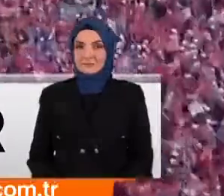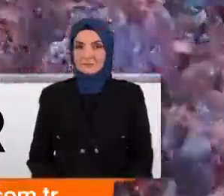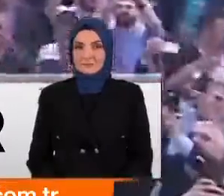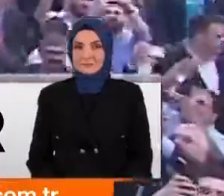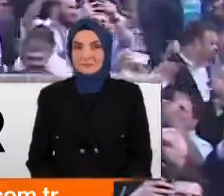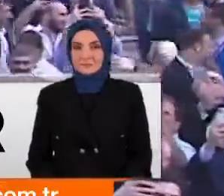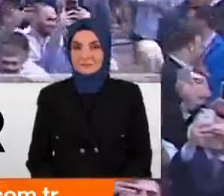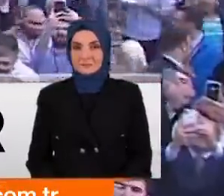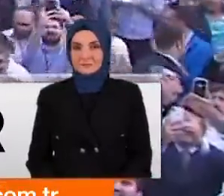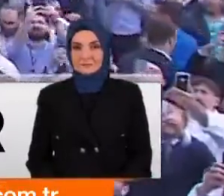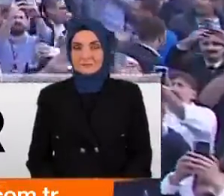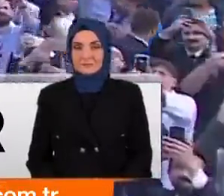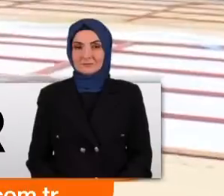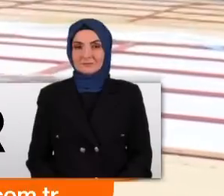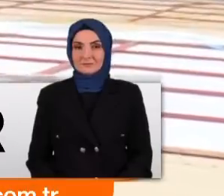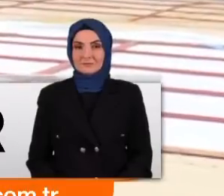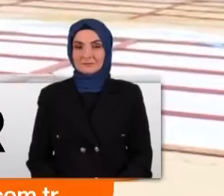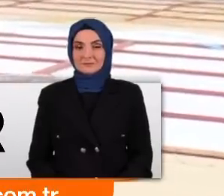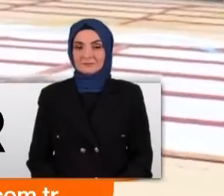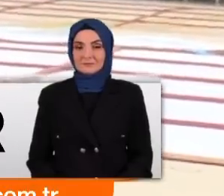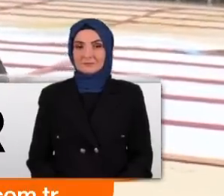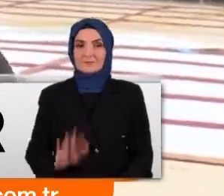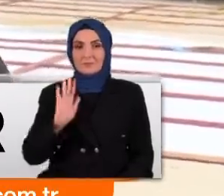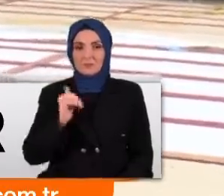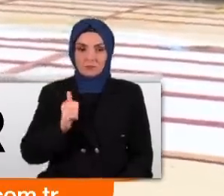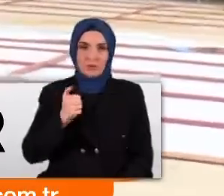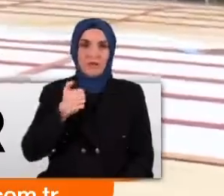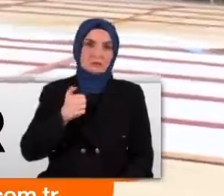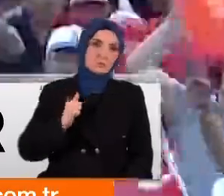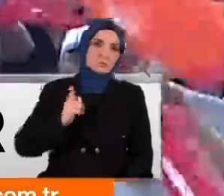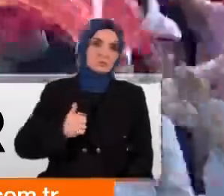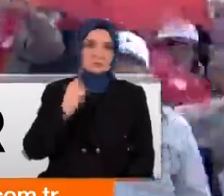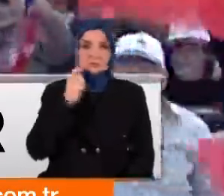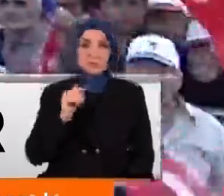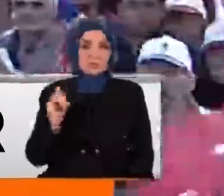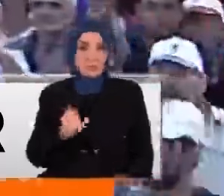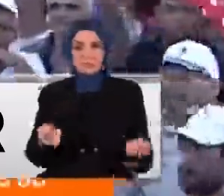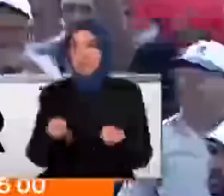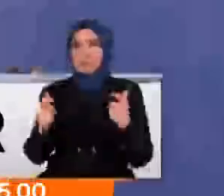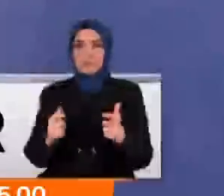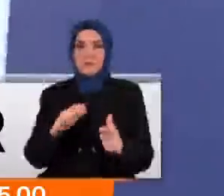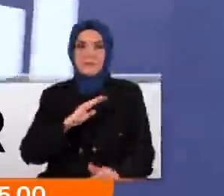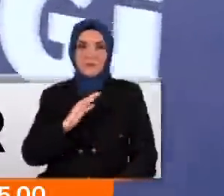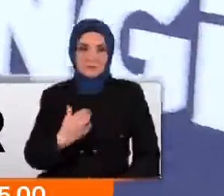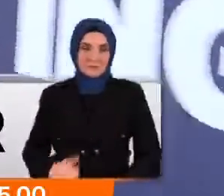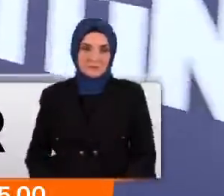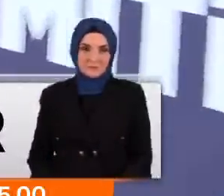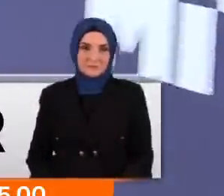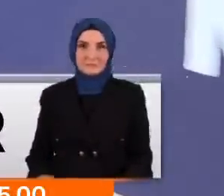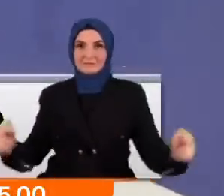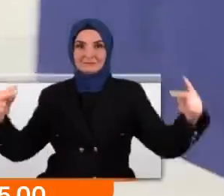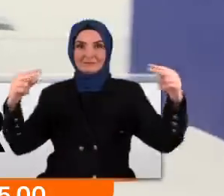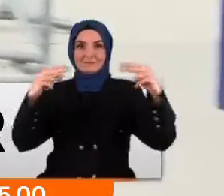Recep Tayyip Erdoğan geldi. 5-6 gündür yoğun bir çalışma var alanda. Teşekkürler İstanbul. Sahne